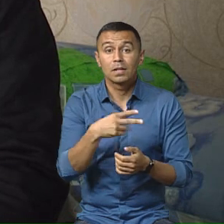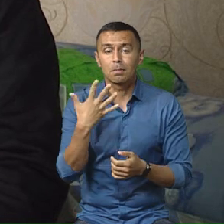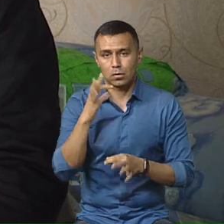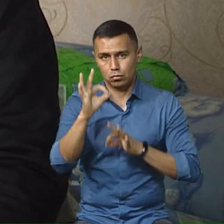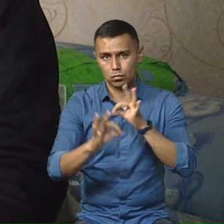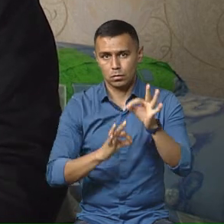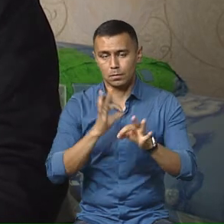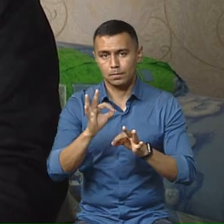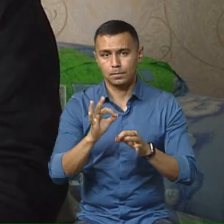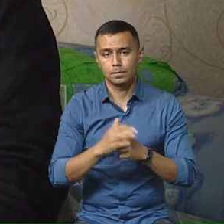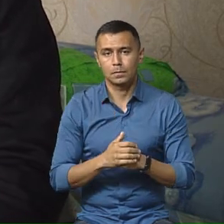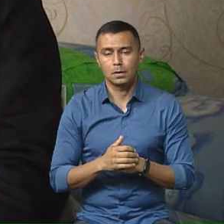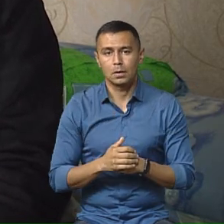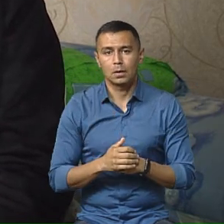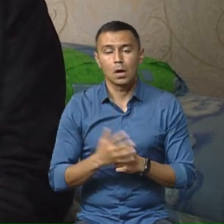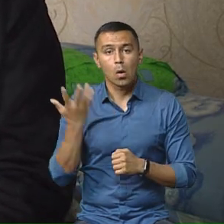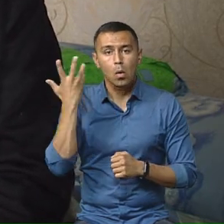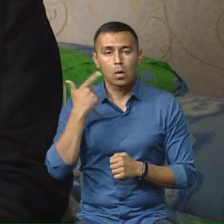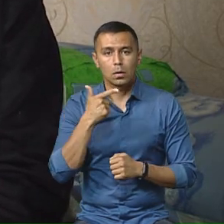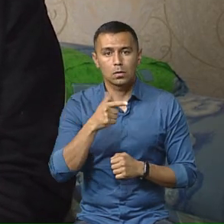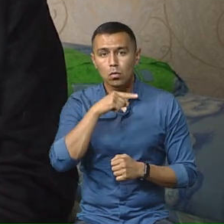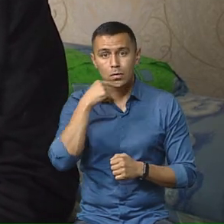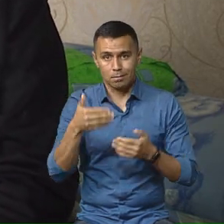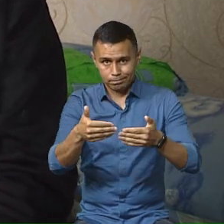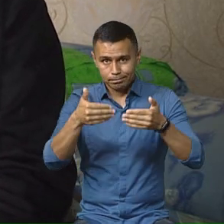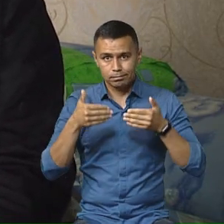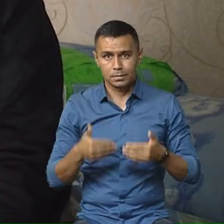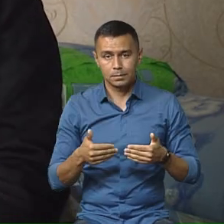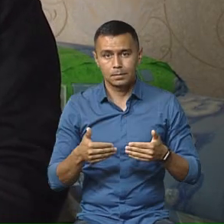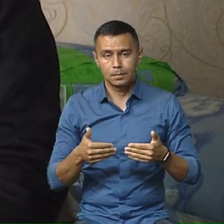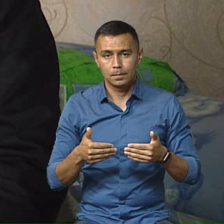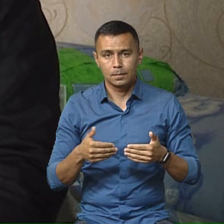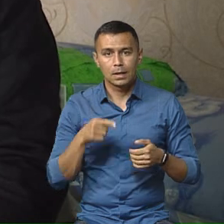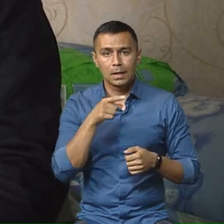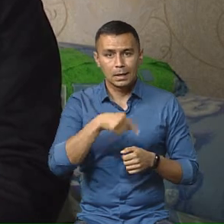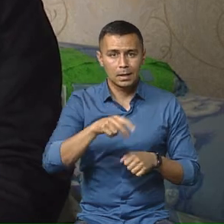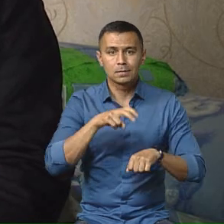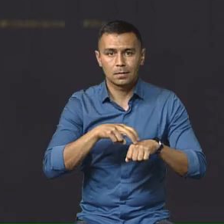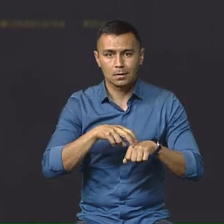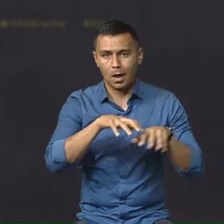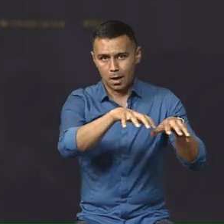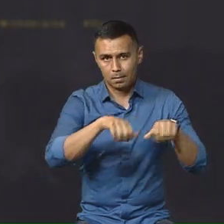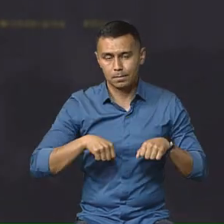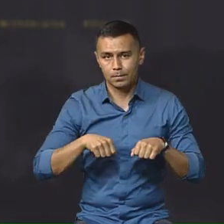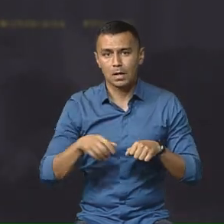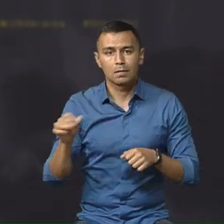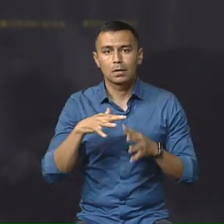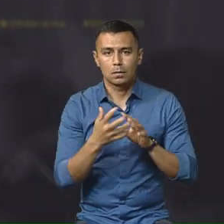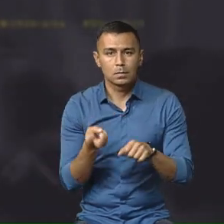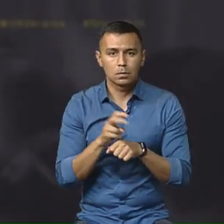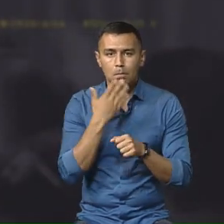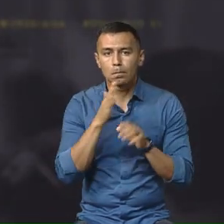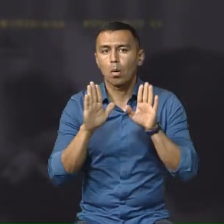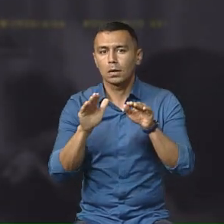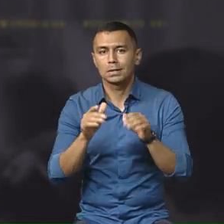суток. І тільки коли рашисти відступили, їх санітари підібрали. Все село прийшло